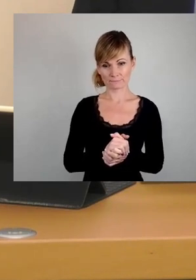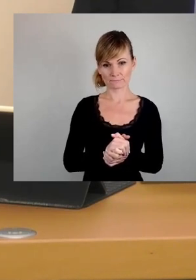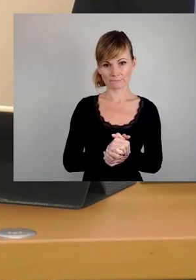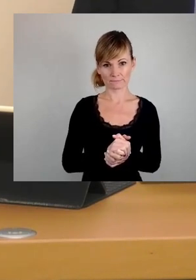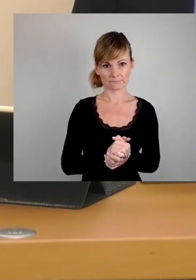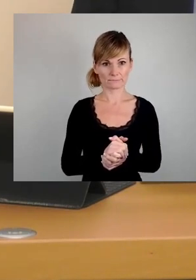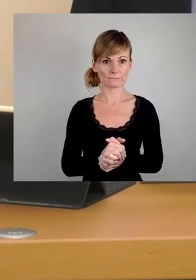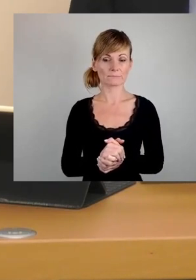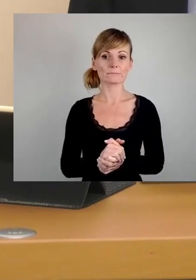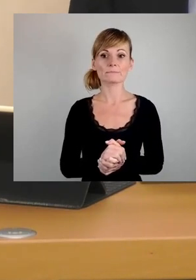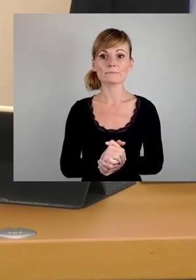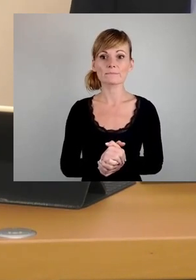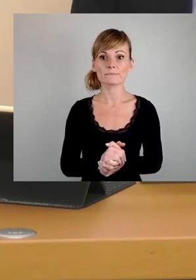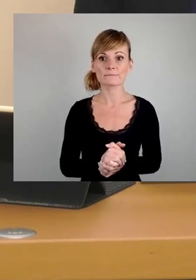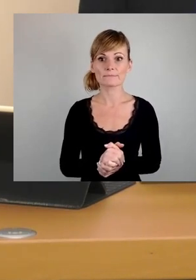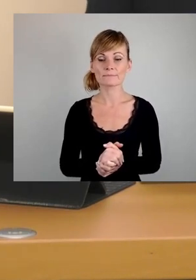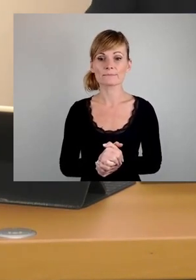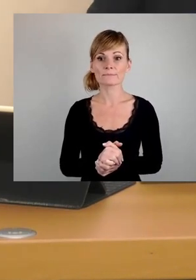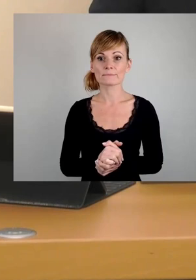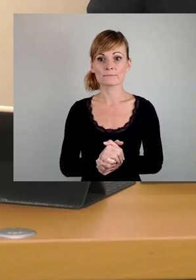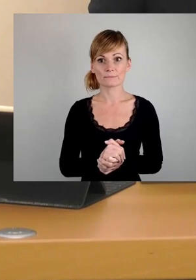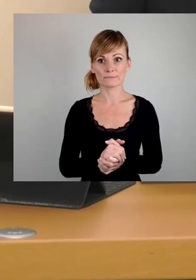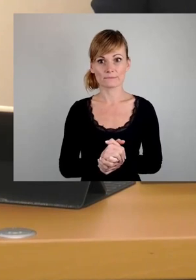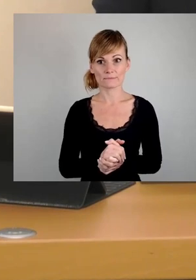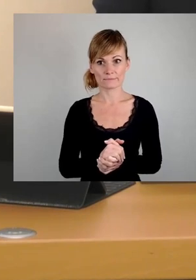die Reihenfolge wie folgt wählen, der